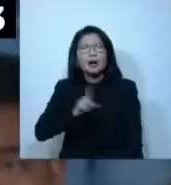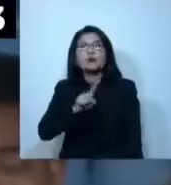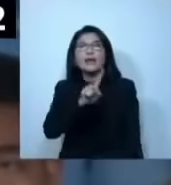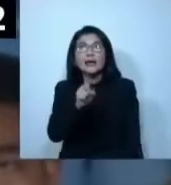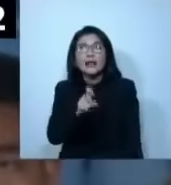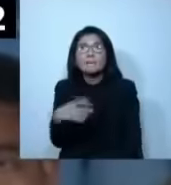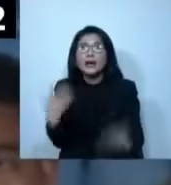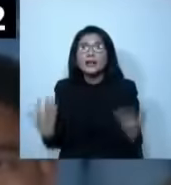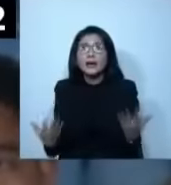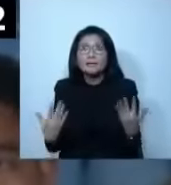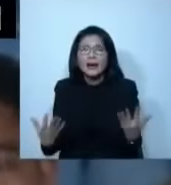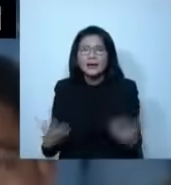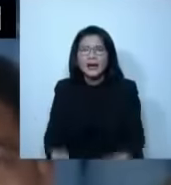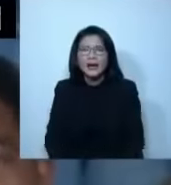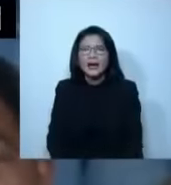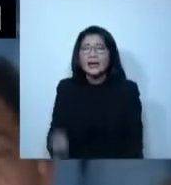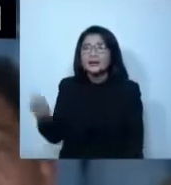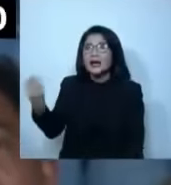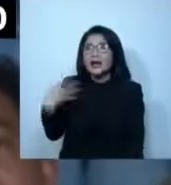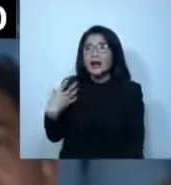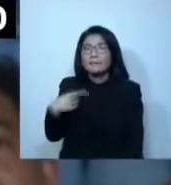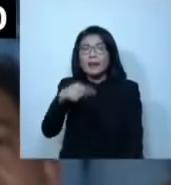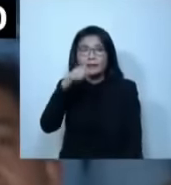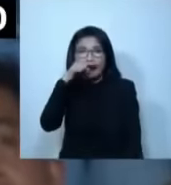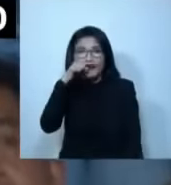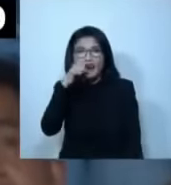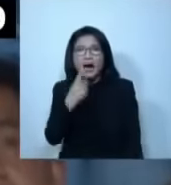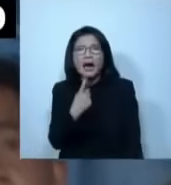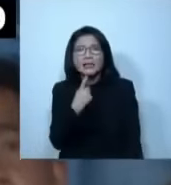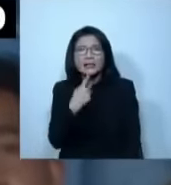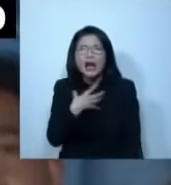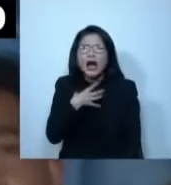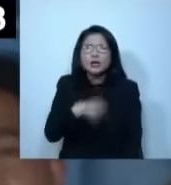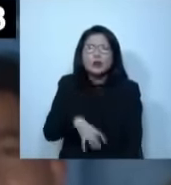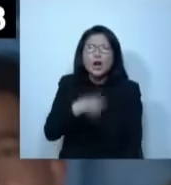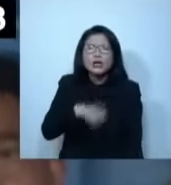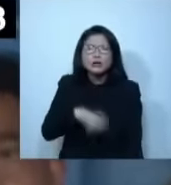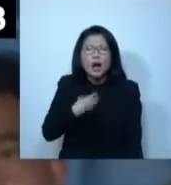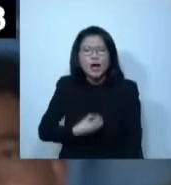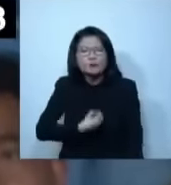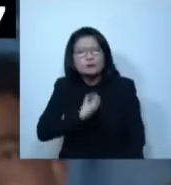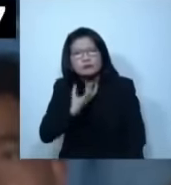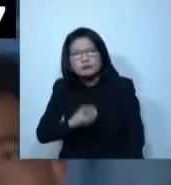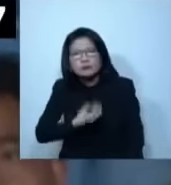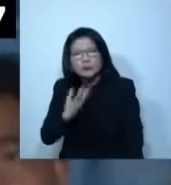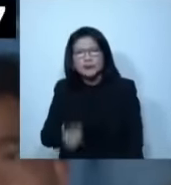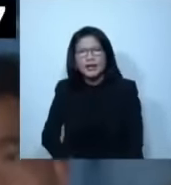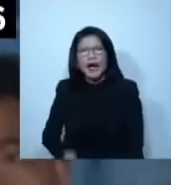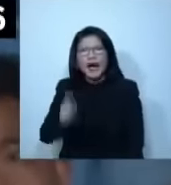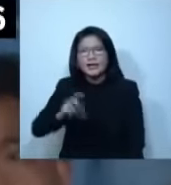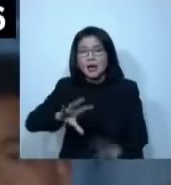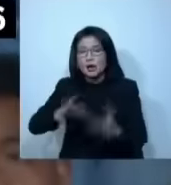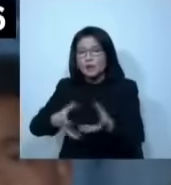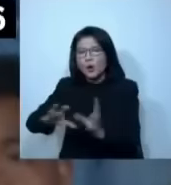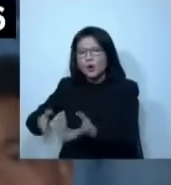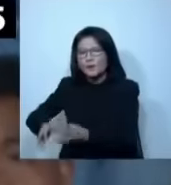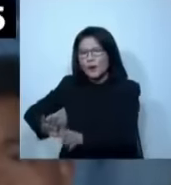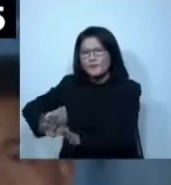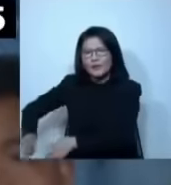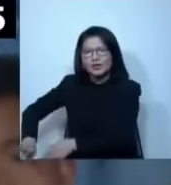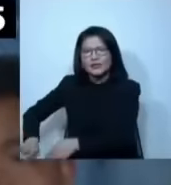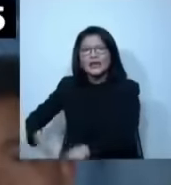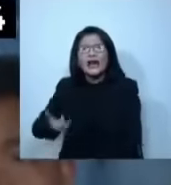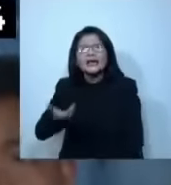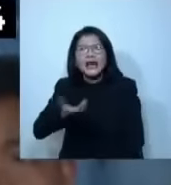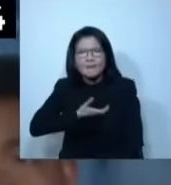bagaimana tanggapan Bapak tentang keluhan adanya kelompok-kelompok minoritas yang